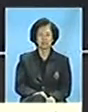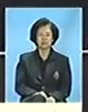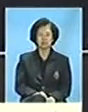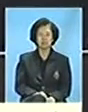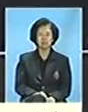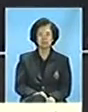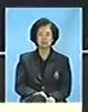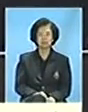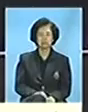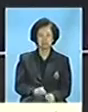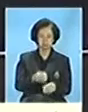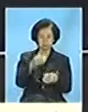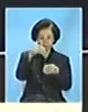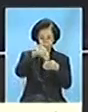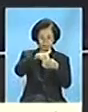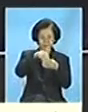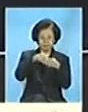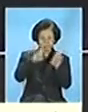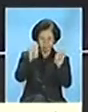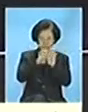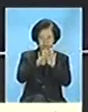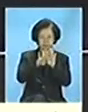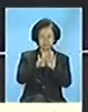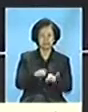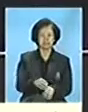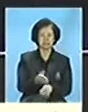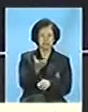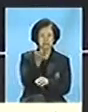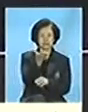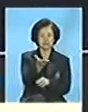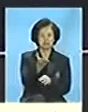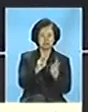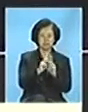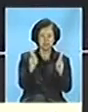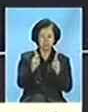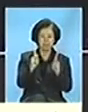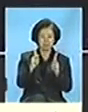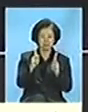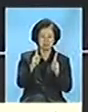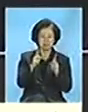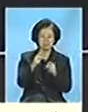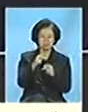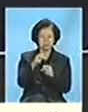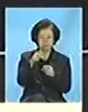ปิดการลงคะแนนเสียงนะคะค่ะเชิญคณะกรรมการตรวจนับคะแนนค่ะ